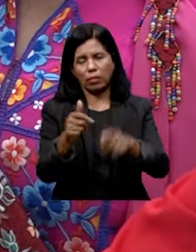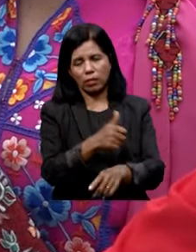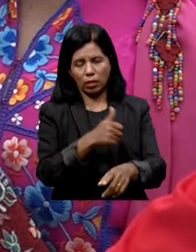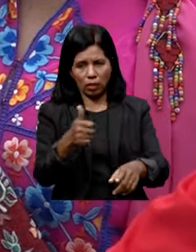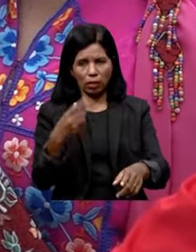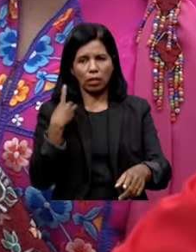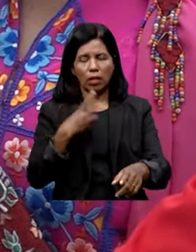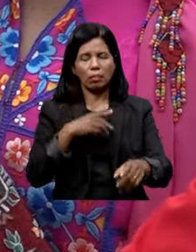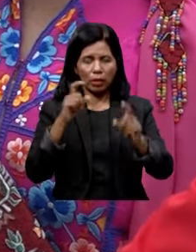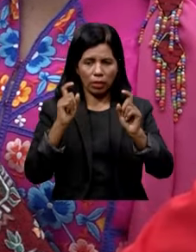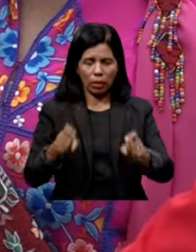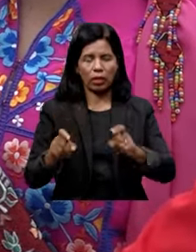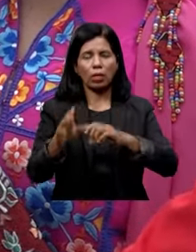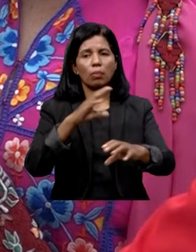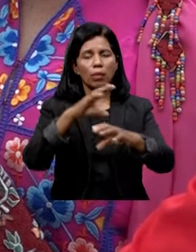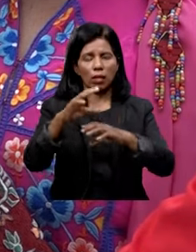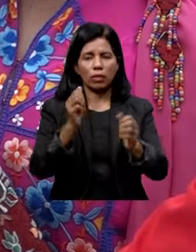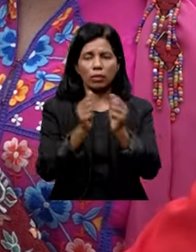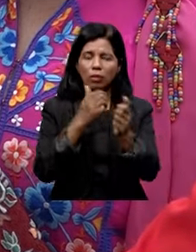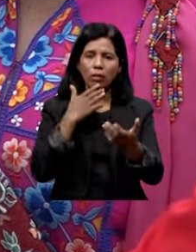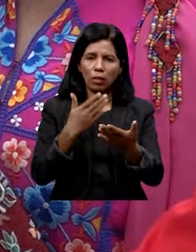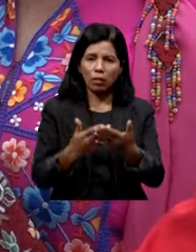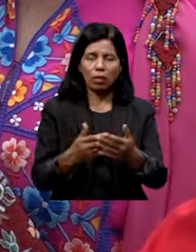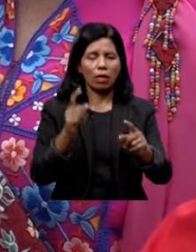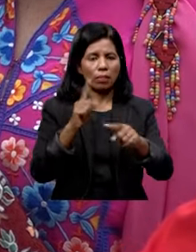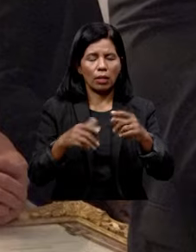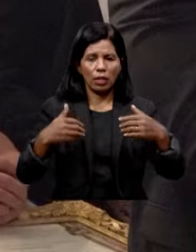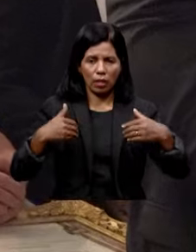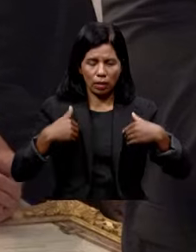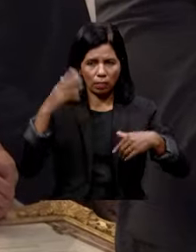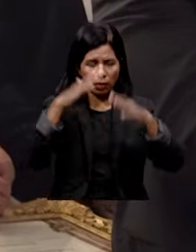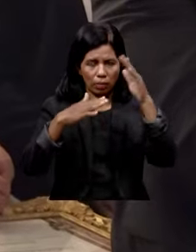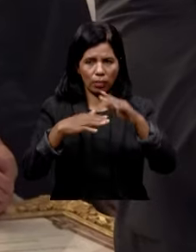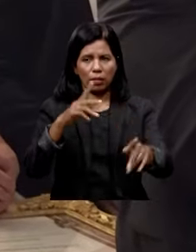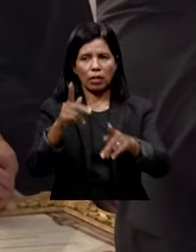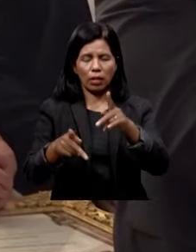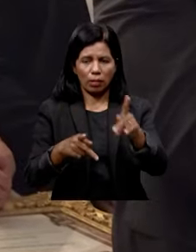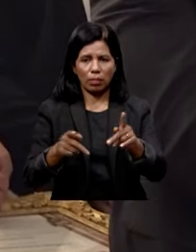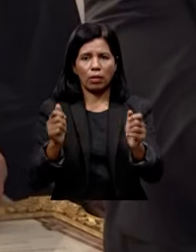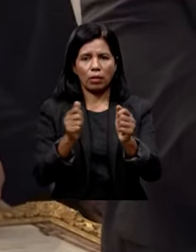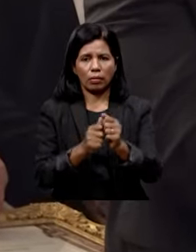harus berkomunikasi sebaik mungkin agar tidak ada kesalahpahaman antara masyarakat dengan penegak hukum.